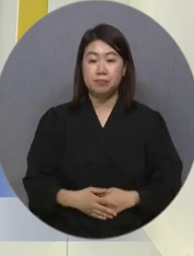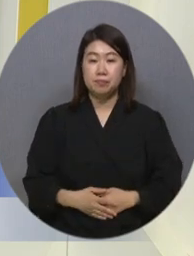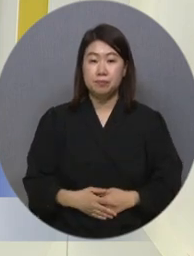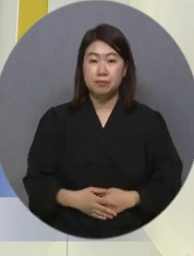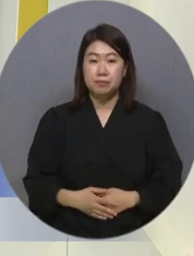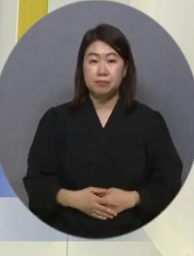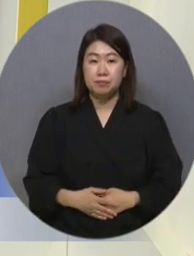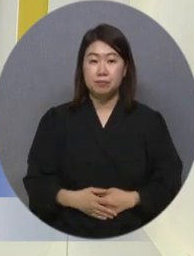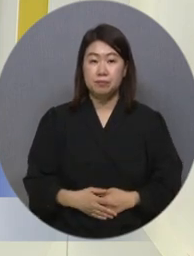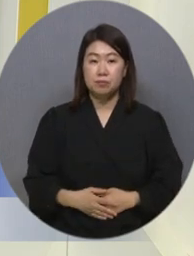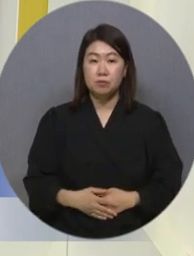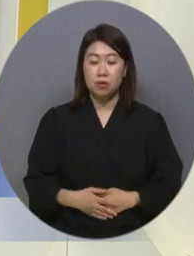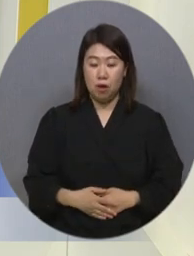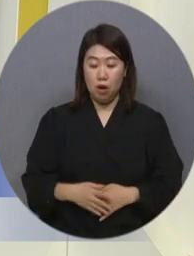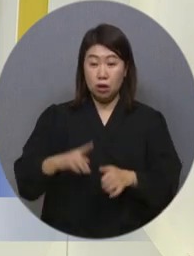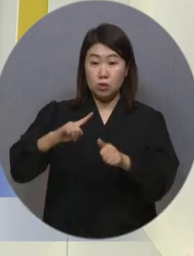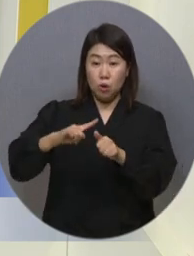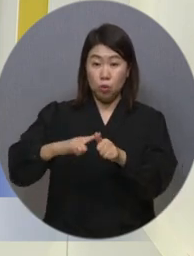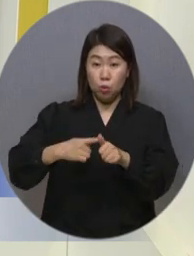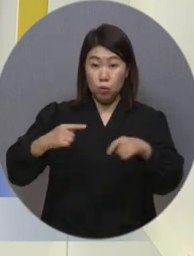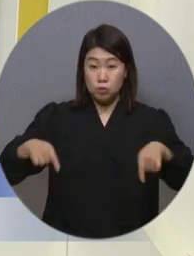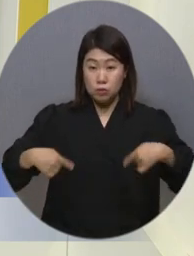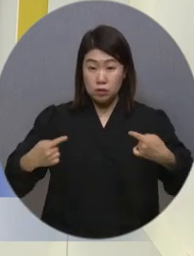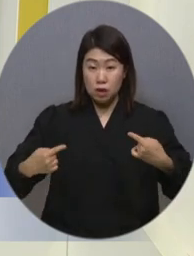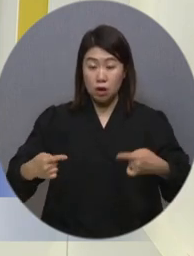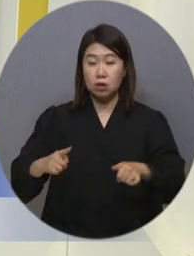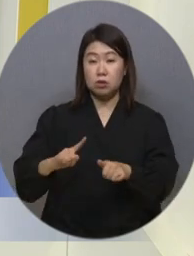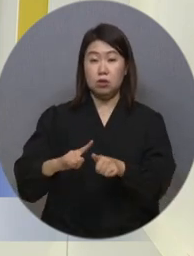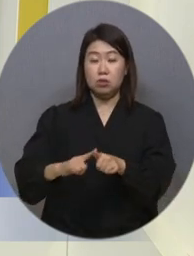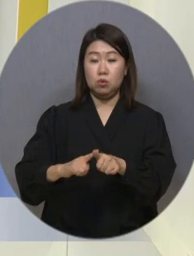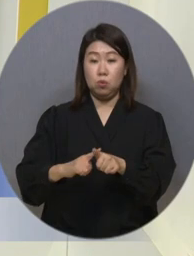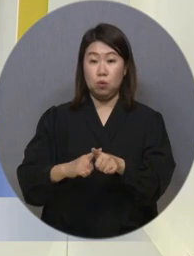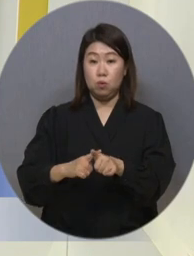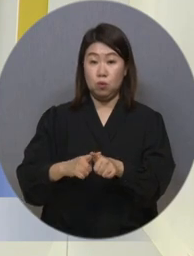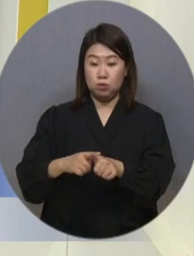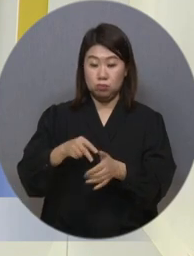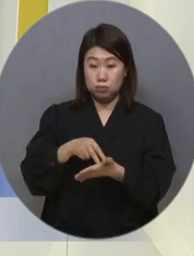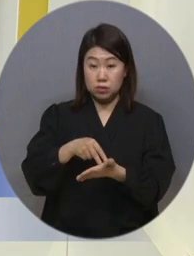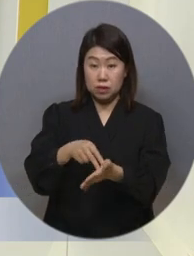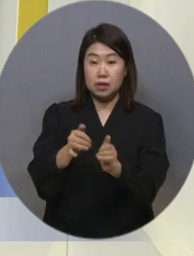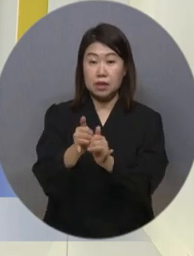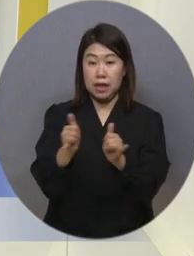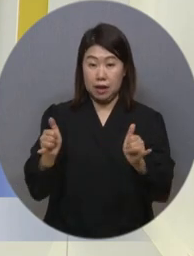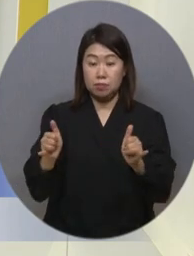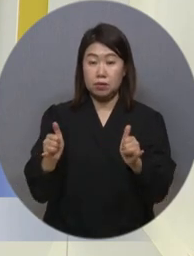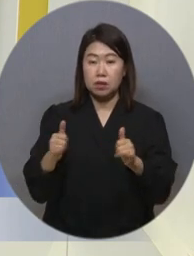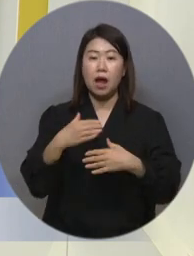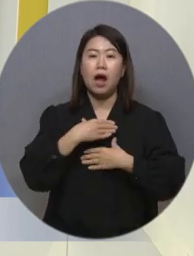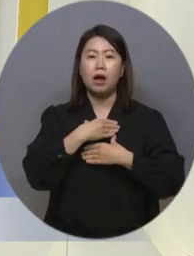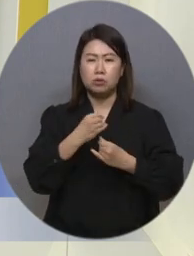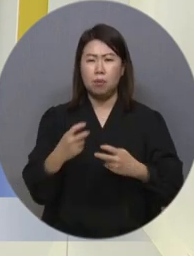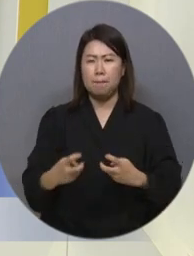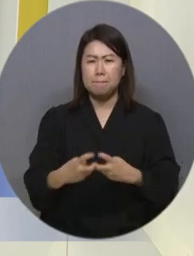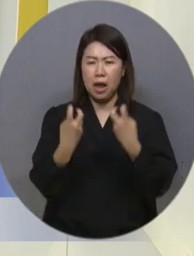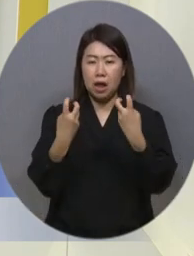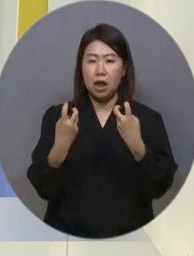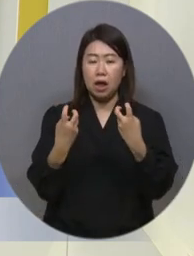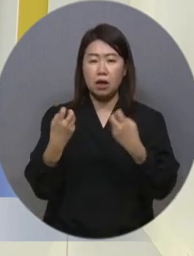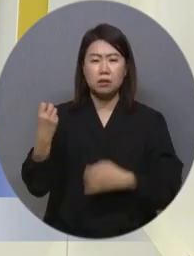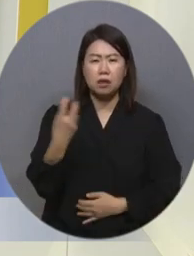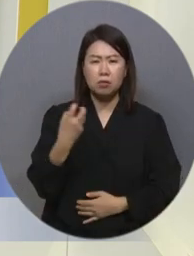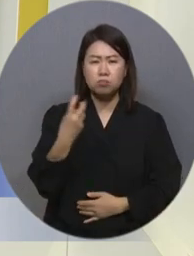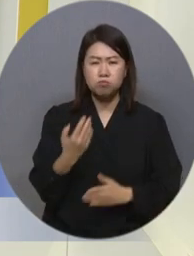다음 뉴스입니다 전동휠체어나 전동 스쿠터 등의 사용자가 늘어나면서 관련 안전사고도 빈번하게